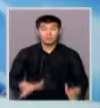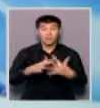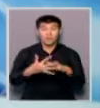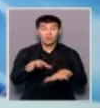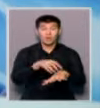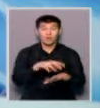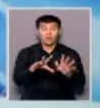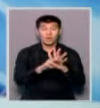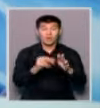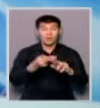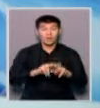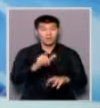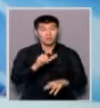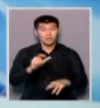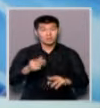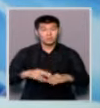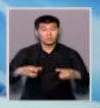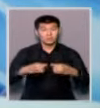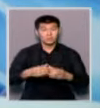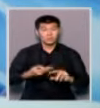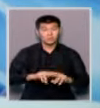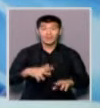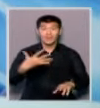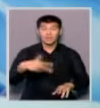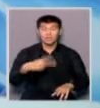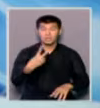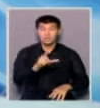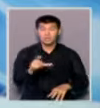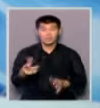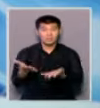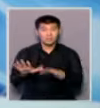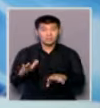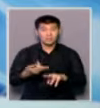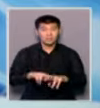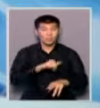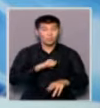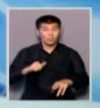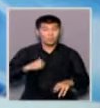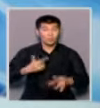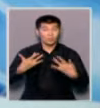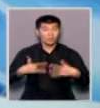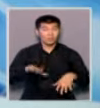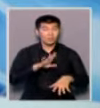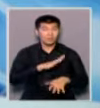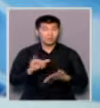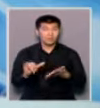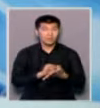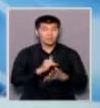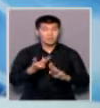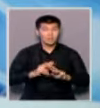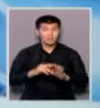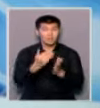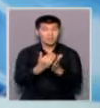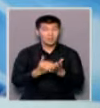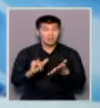Ауыл әкімі болу үшін сайланғалы жатқан кандидаттар саны 52-ге қысқарды. Екі кандидат өздерінің өтінішімен тізімнен алынған. Ауыл әкімін